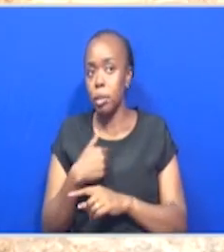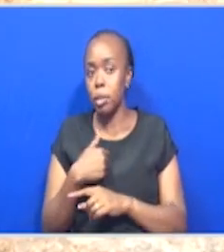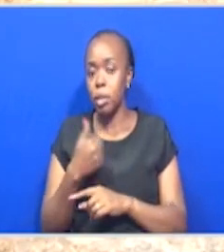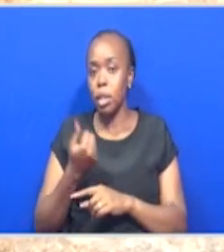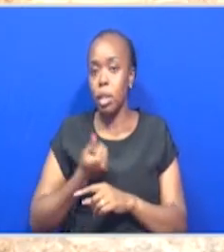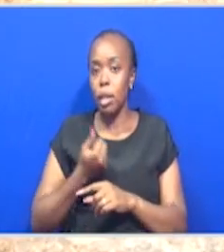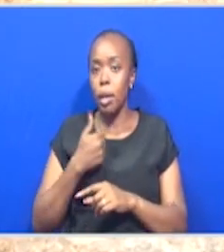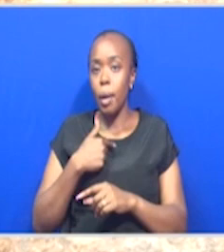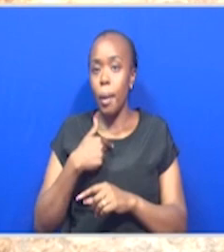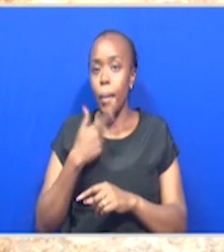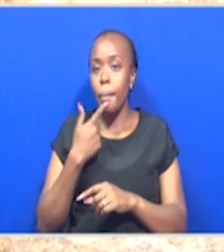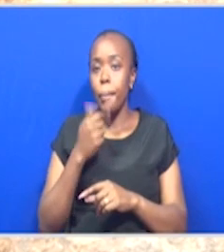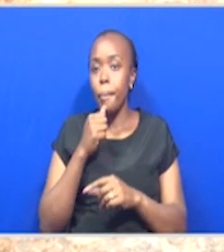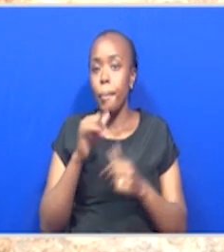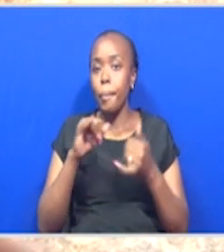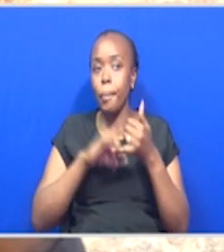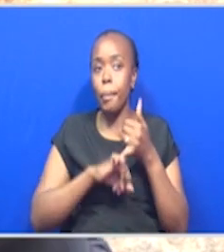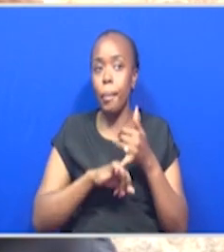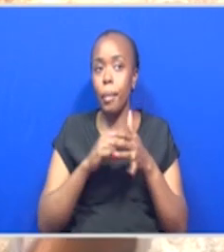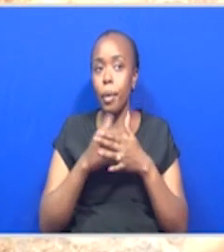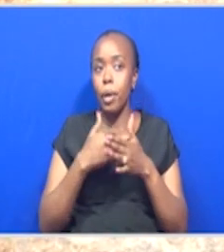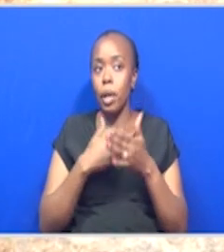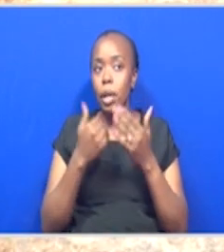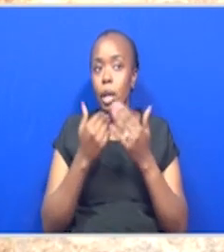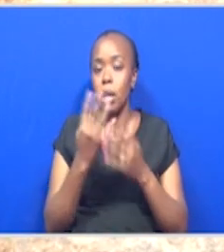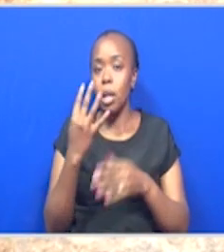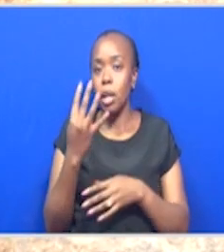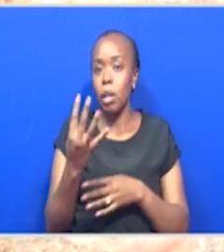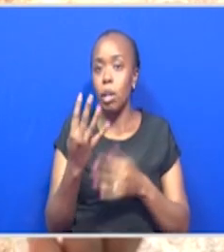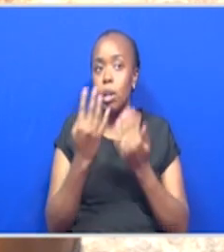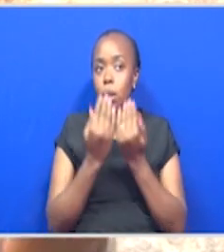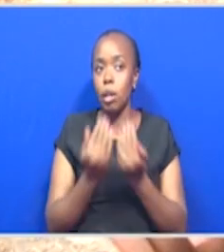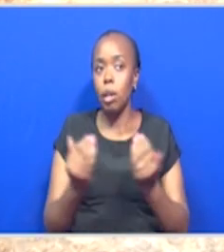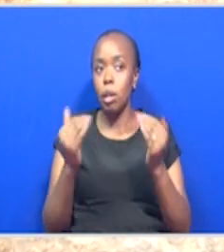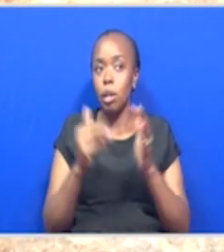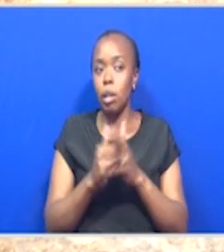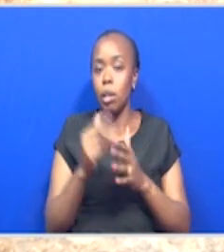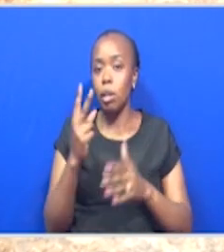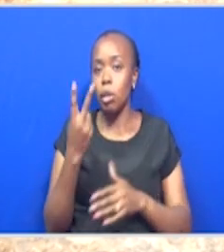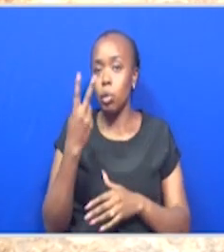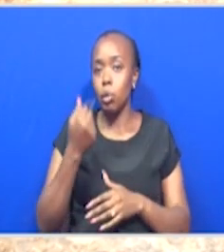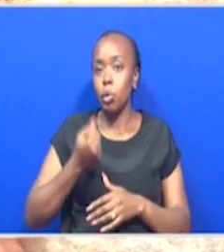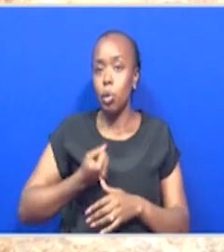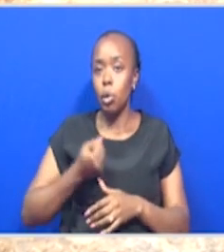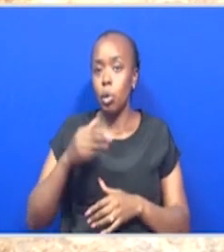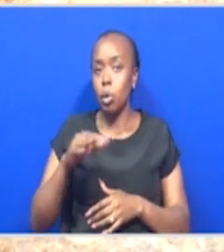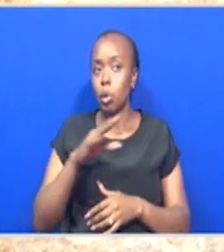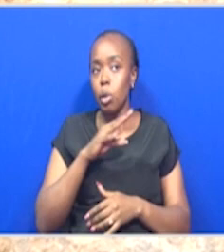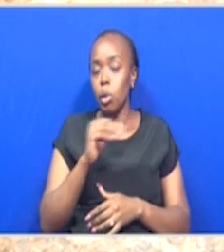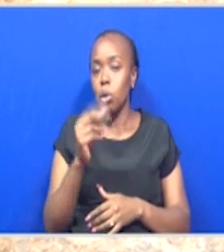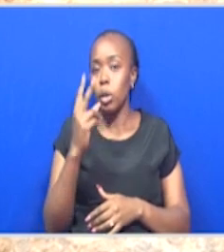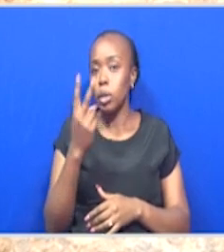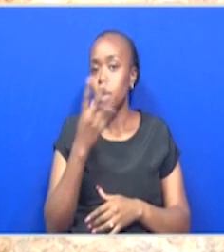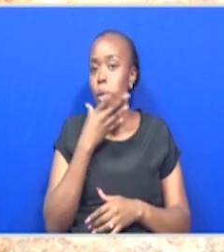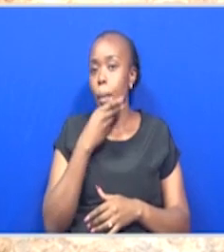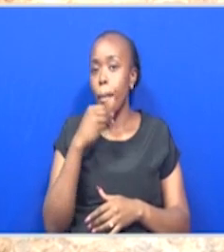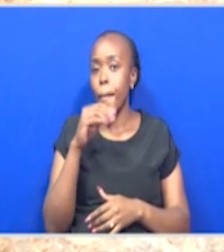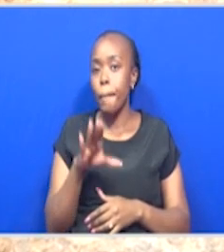Nimeoa na nilikuwa na watoto wanne, wasichana wawili na wavulana